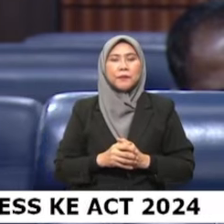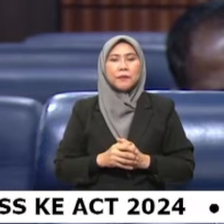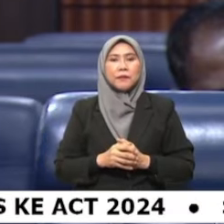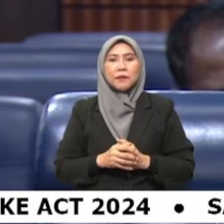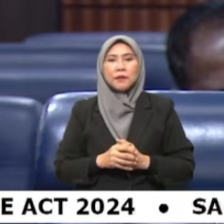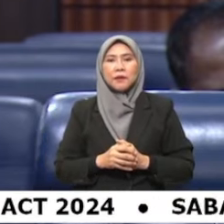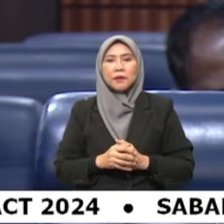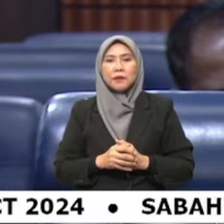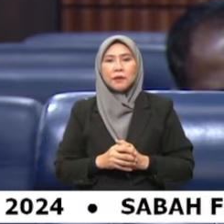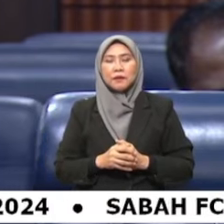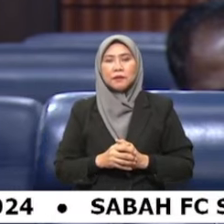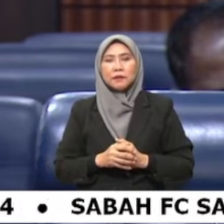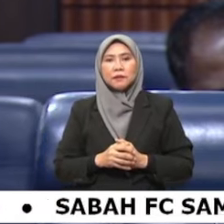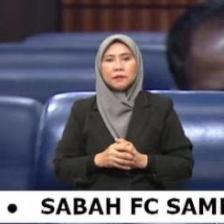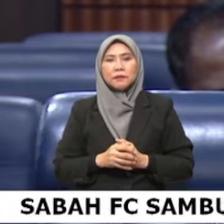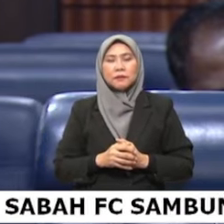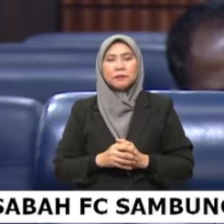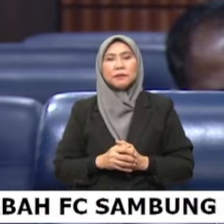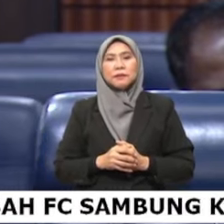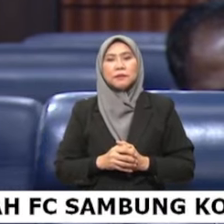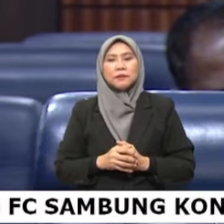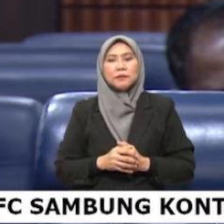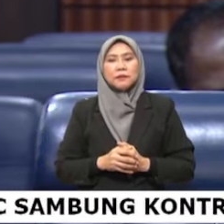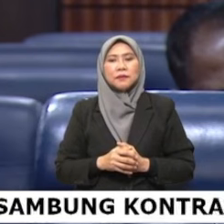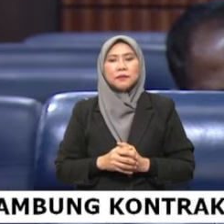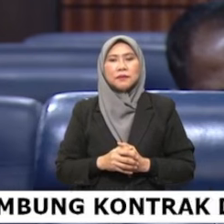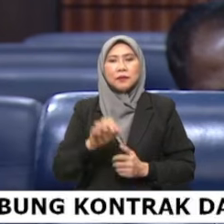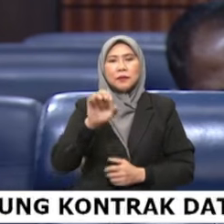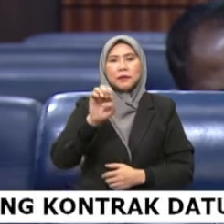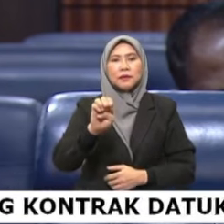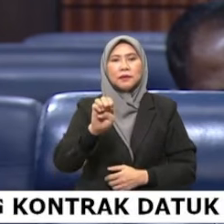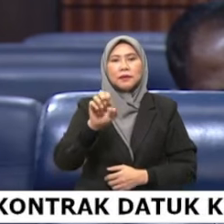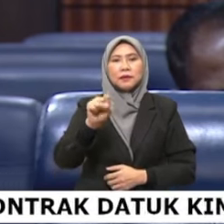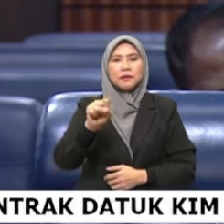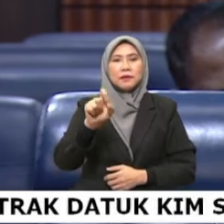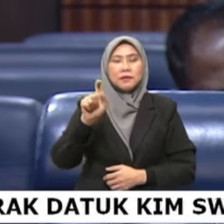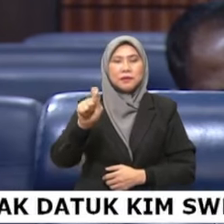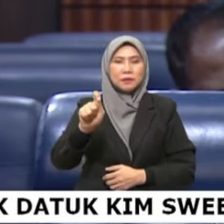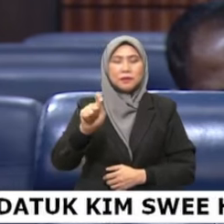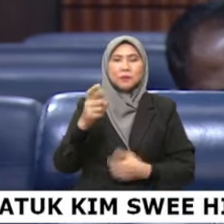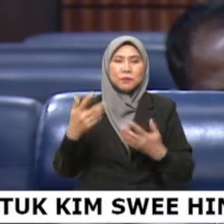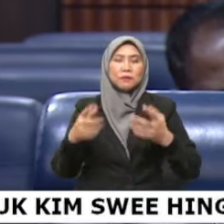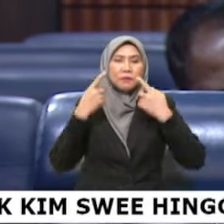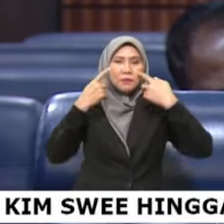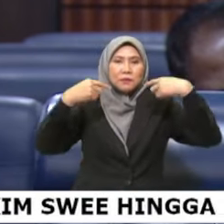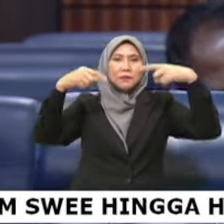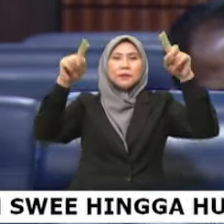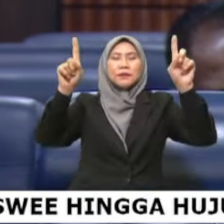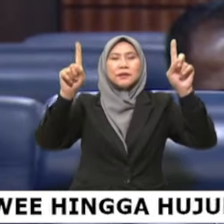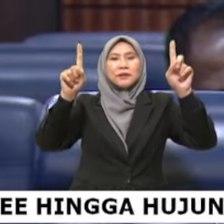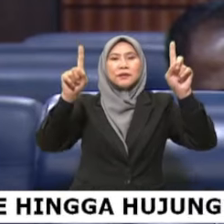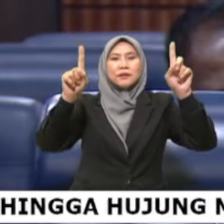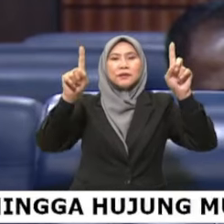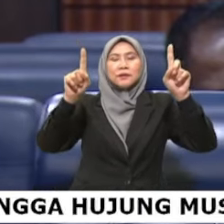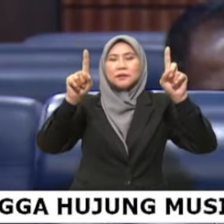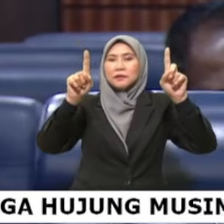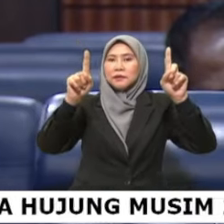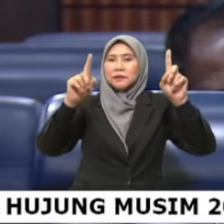for Biodiversity Conservation EFT yang telah berjaya mewatakan